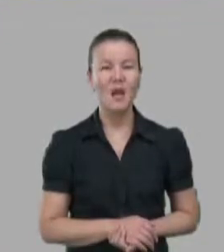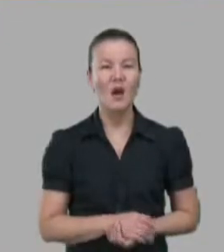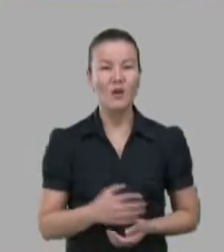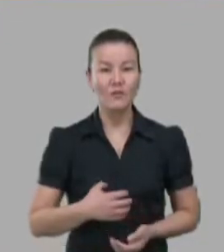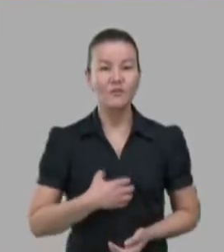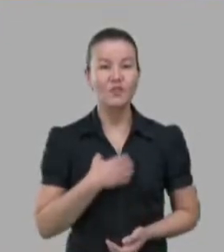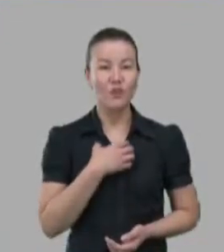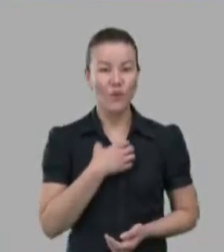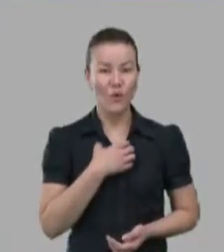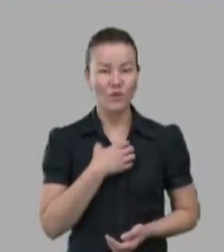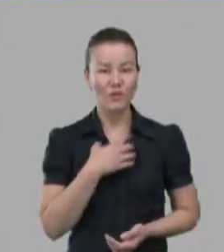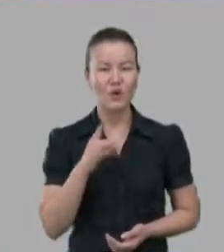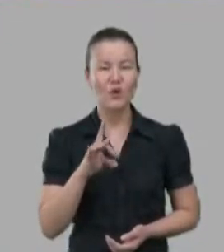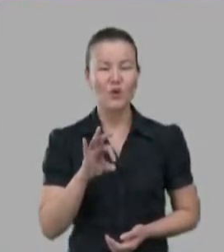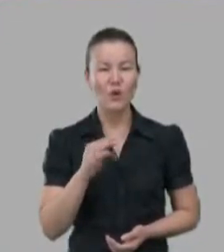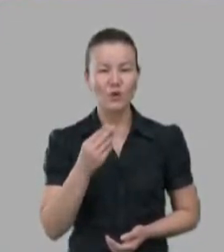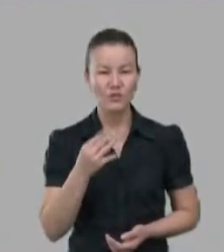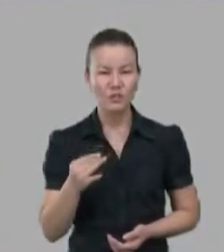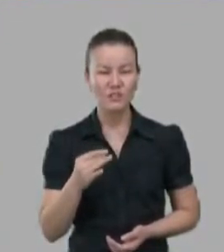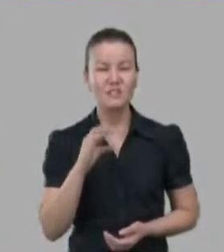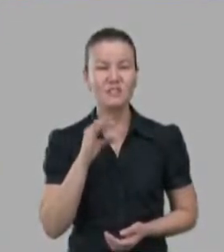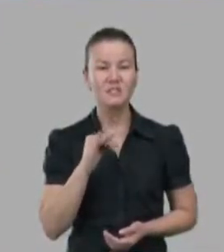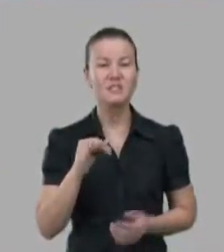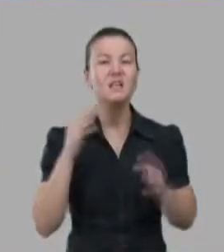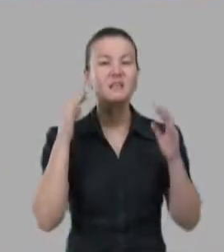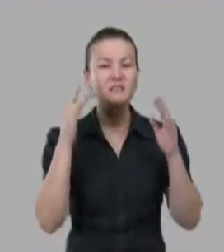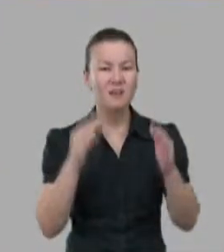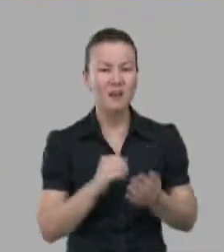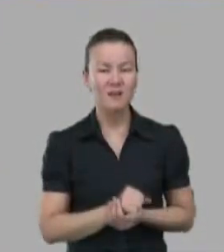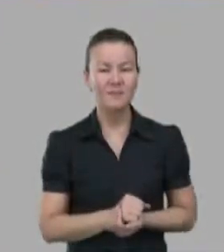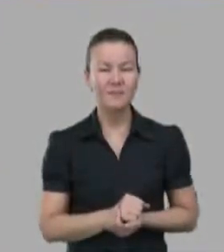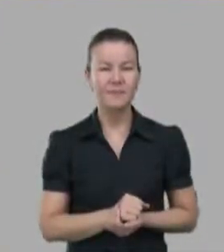В тревоге рощи и леса,